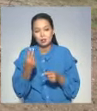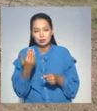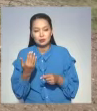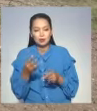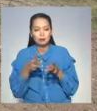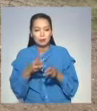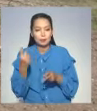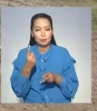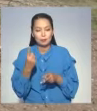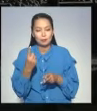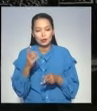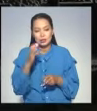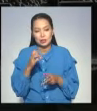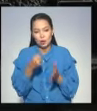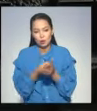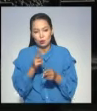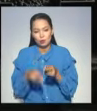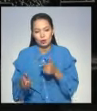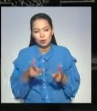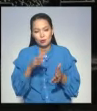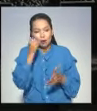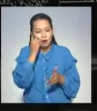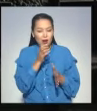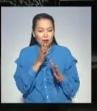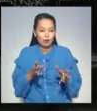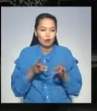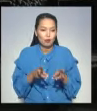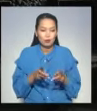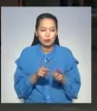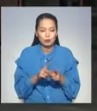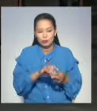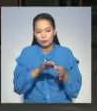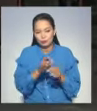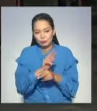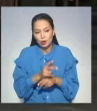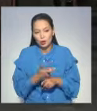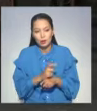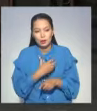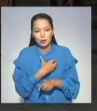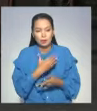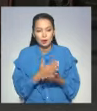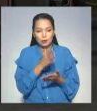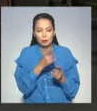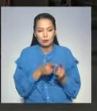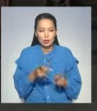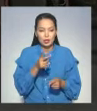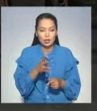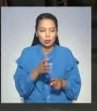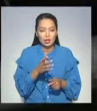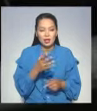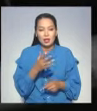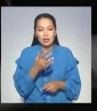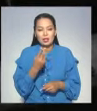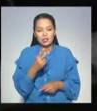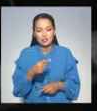дайындық жасаймыз деп ойымыз бар. Тозығы жеткен жылу қазандықтарын күрделі жөндеуден өткізу маңызды. Былтыр осы уақытта 2,5 миллиард теңге